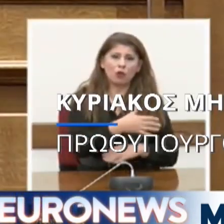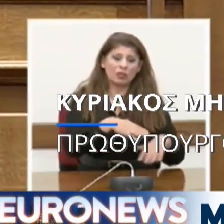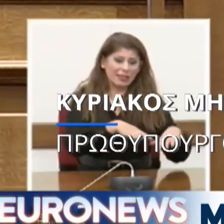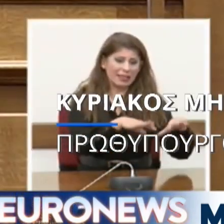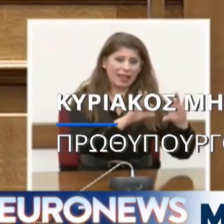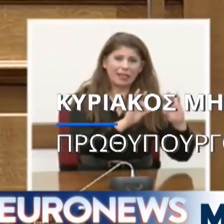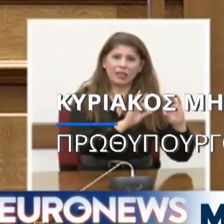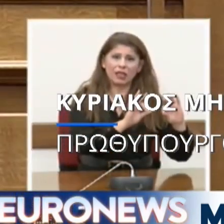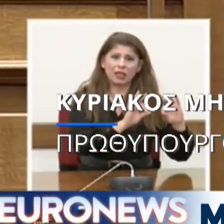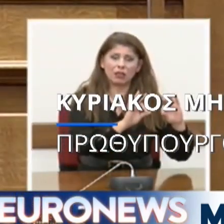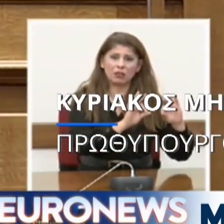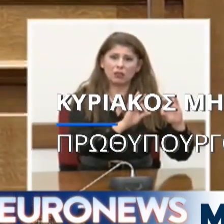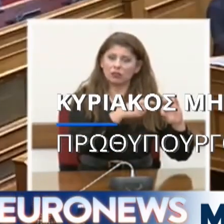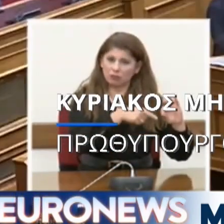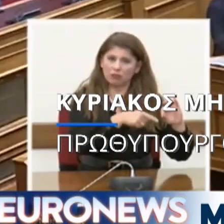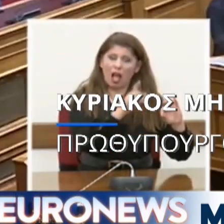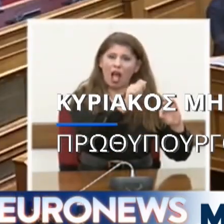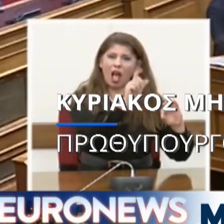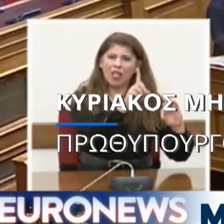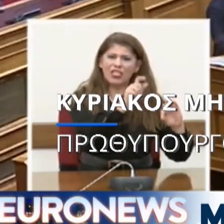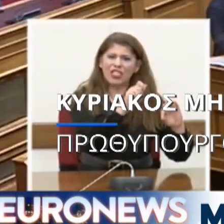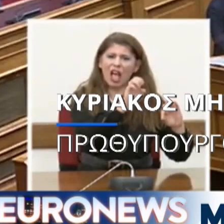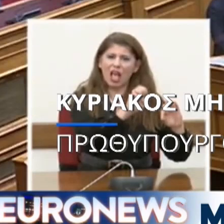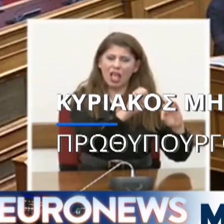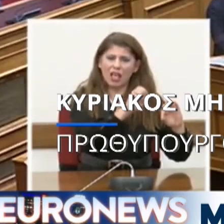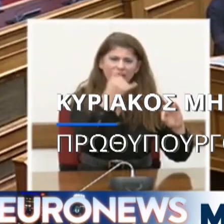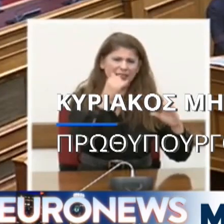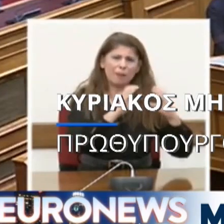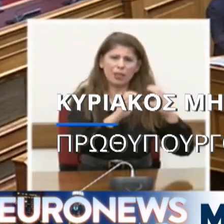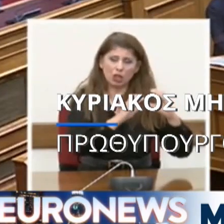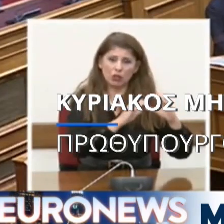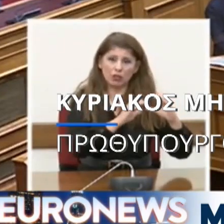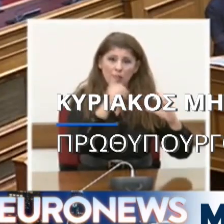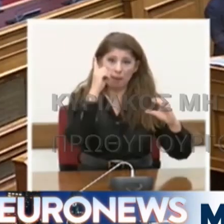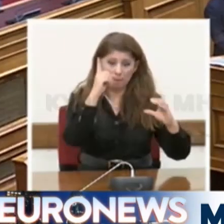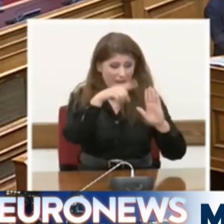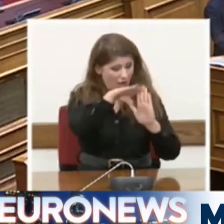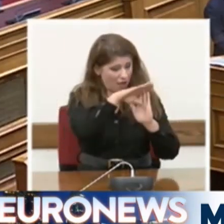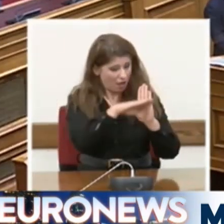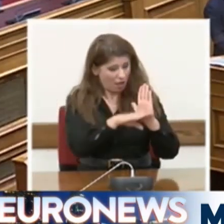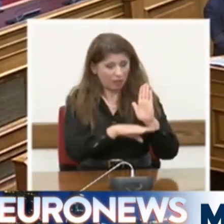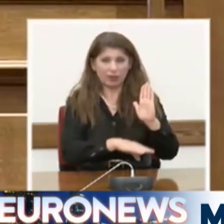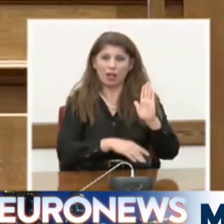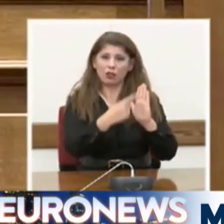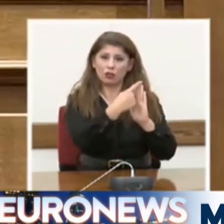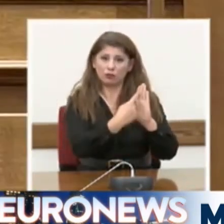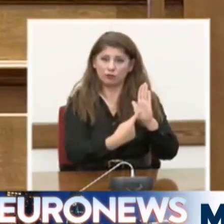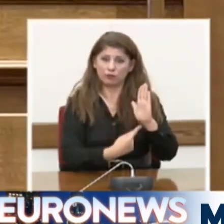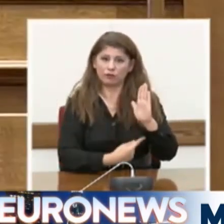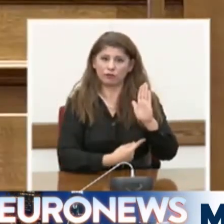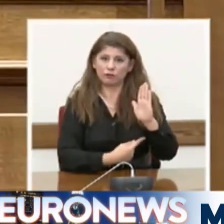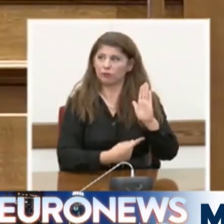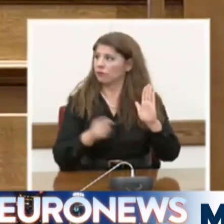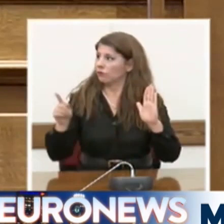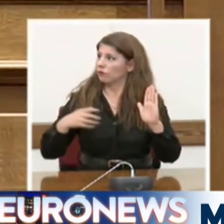ena katalogo, me ena katalogo. Siriza ka ngritur tonet e diskutimeve sepse nuk ka propozime për të ardhmen e vendit, tha